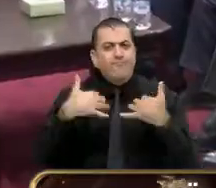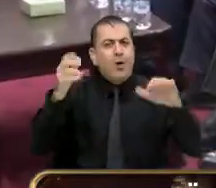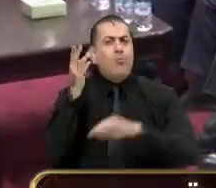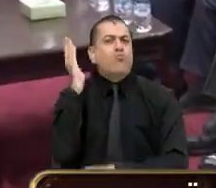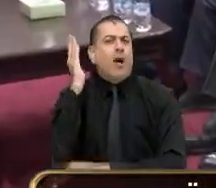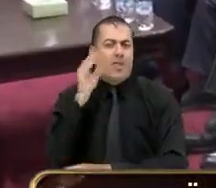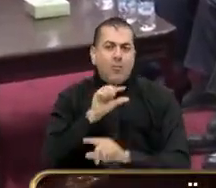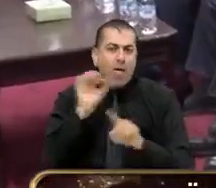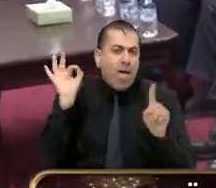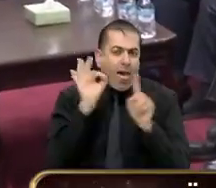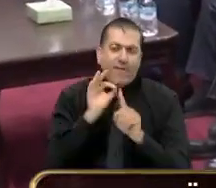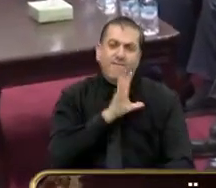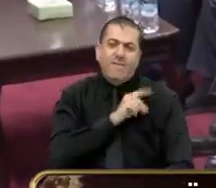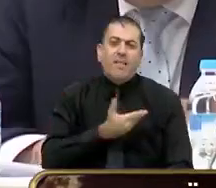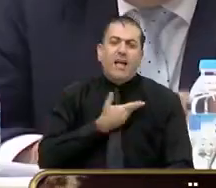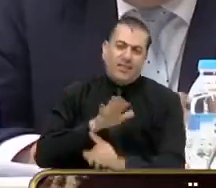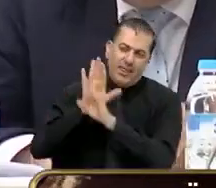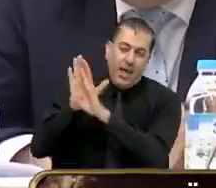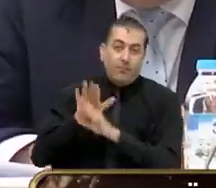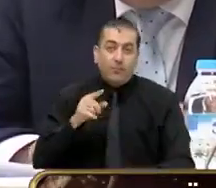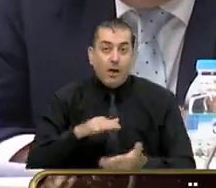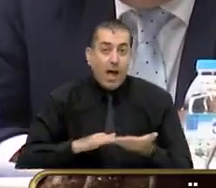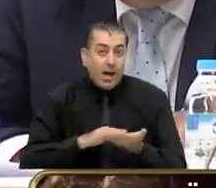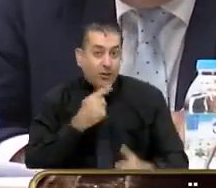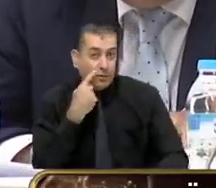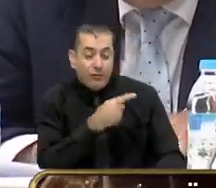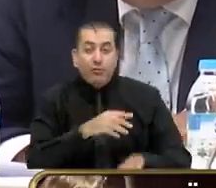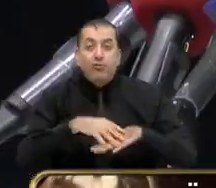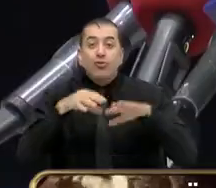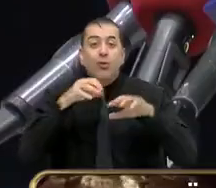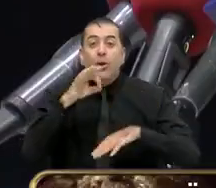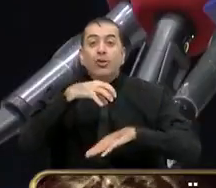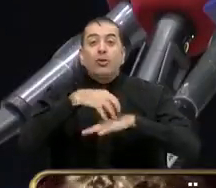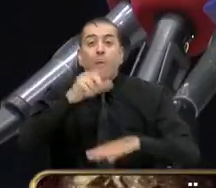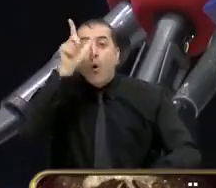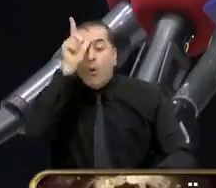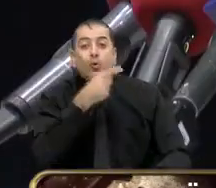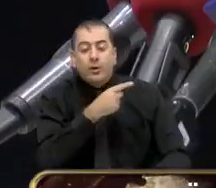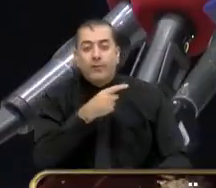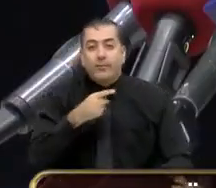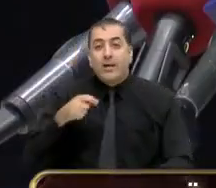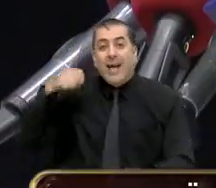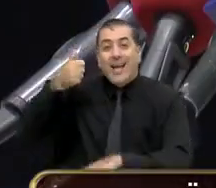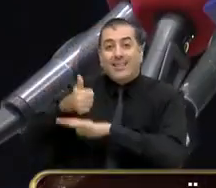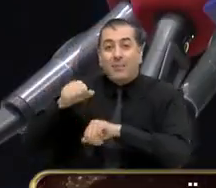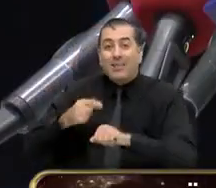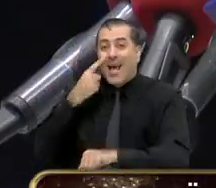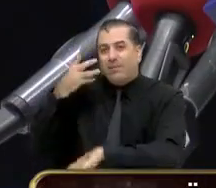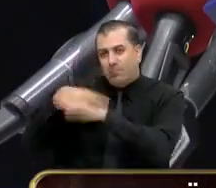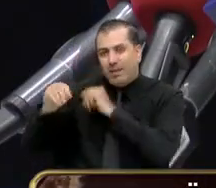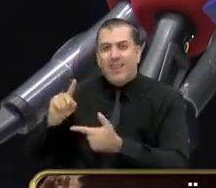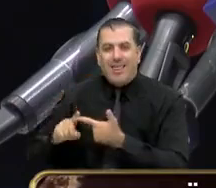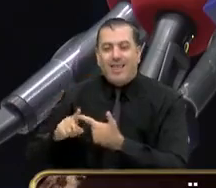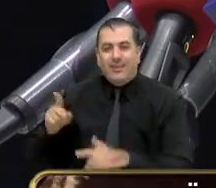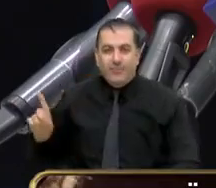غزة. وفي الجامعة الأردنية مندوبا عن رئيس مجلس الأعيان فيصل الفائز، رعى مساعد رئيس